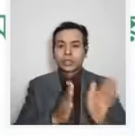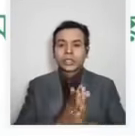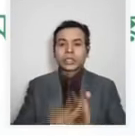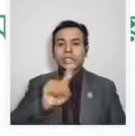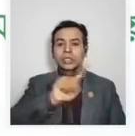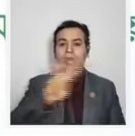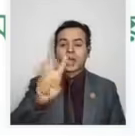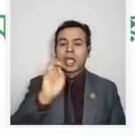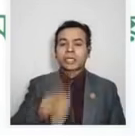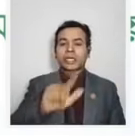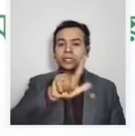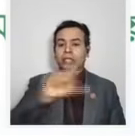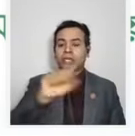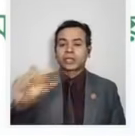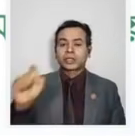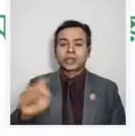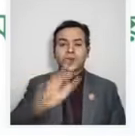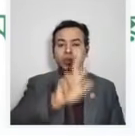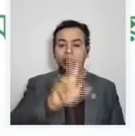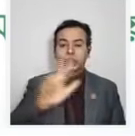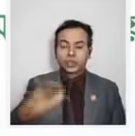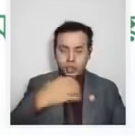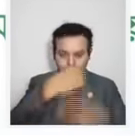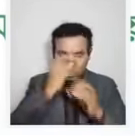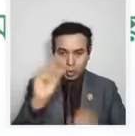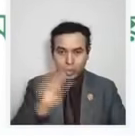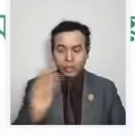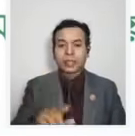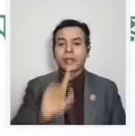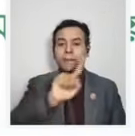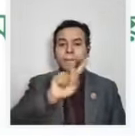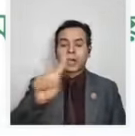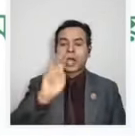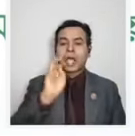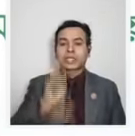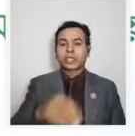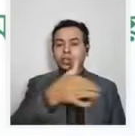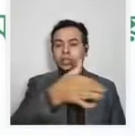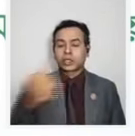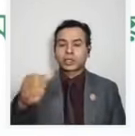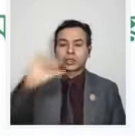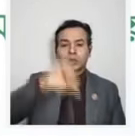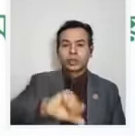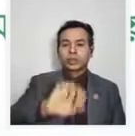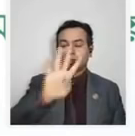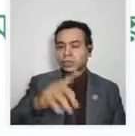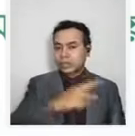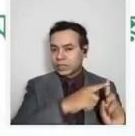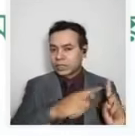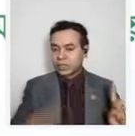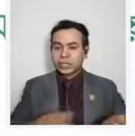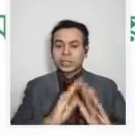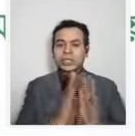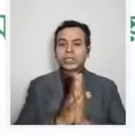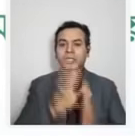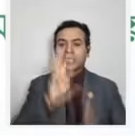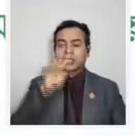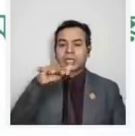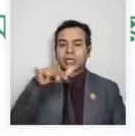আপনাদেরকে জানাবো। নমুনা সংগ্রহ হয়েছে গত 24 ঘন্টায় 13,788টি, নমুনা পরীক্ষা